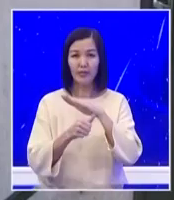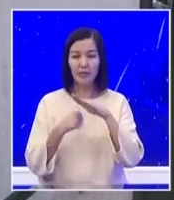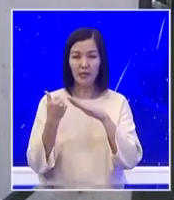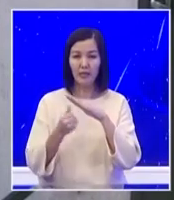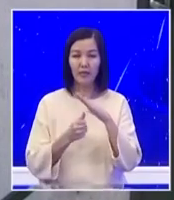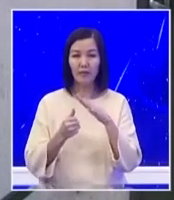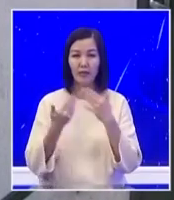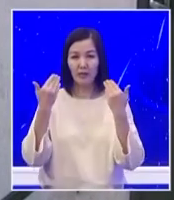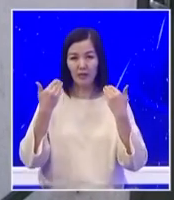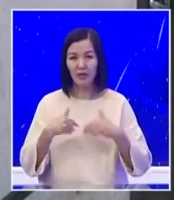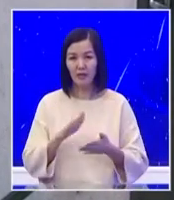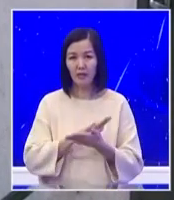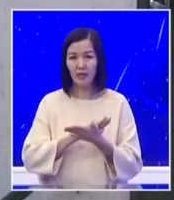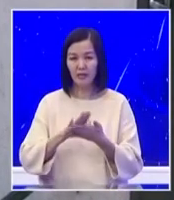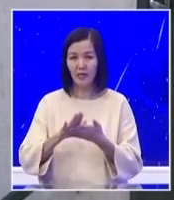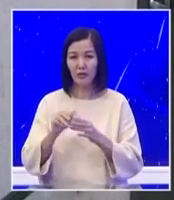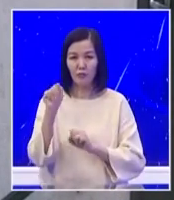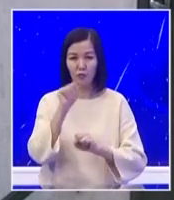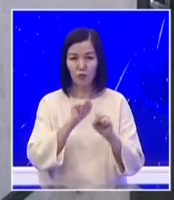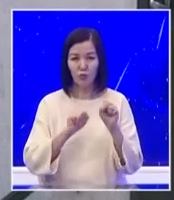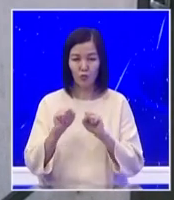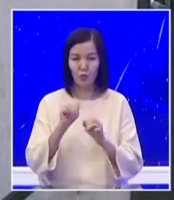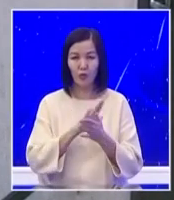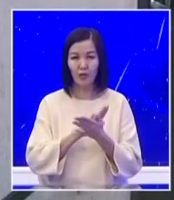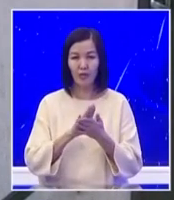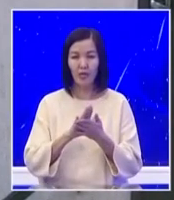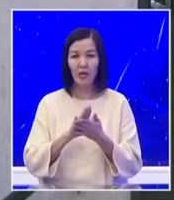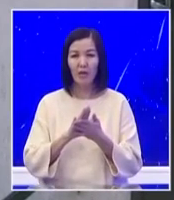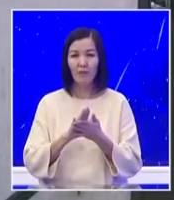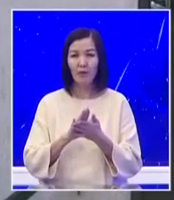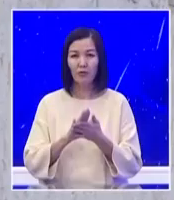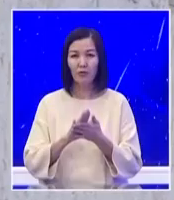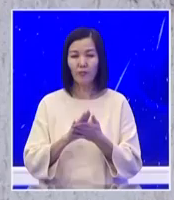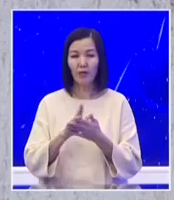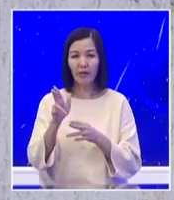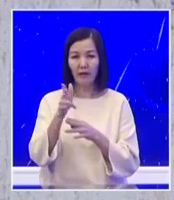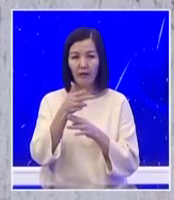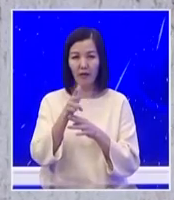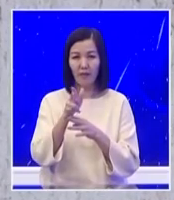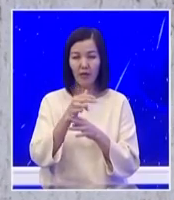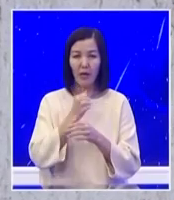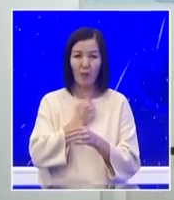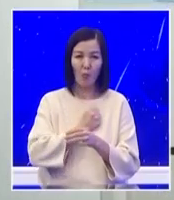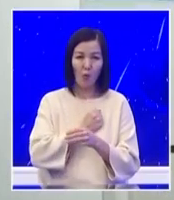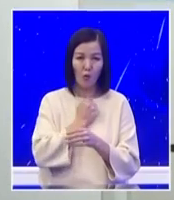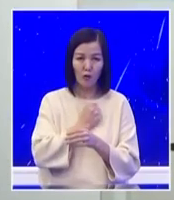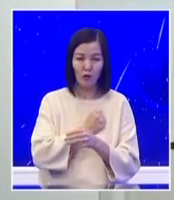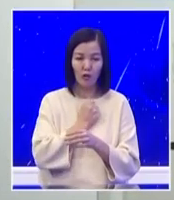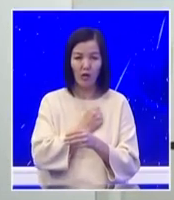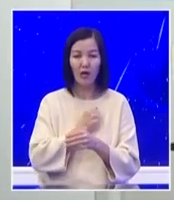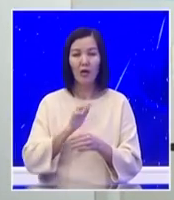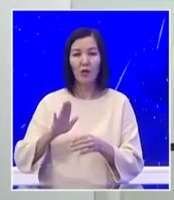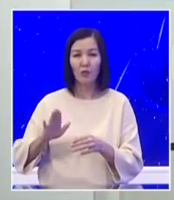санитарлық обработкадан өтеді. Одан кейінгісі дезинфекциялық камера, монша, одан